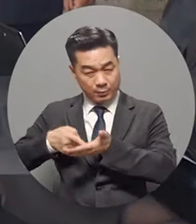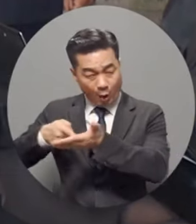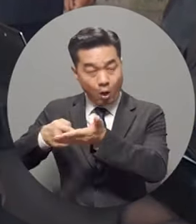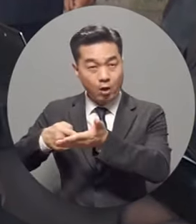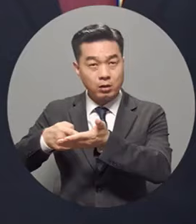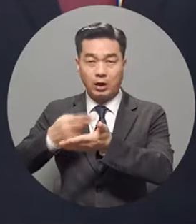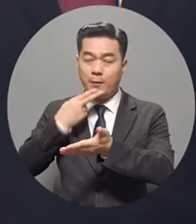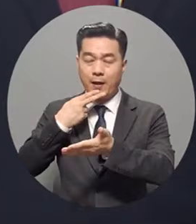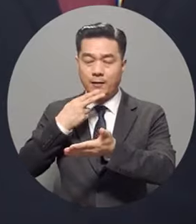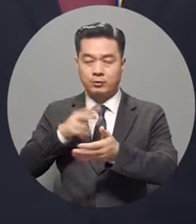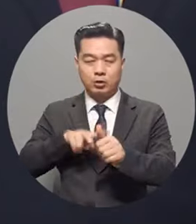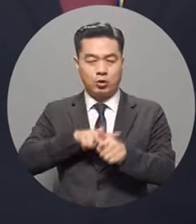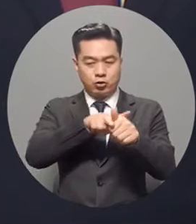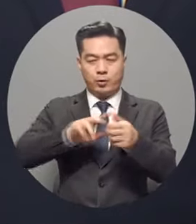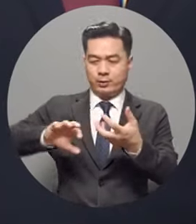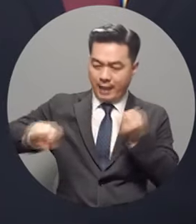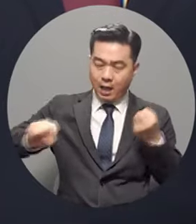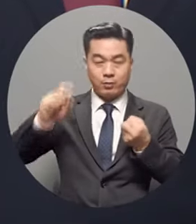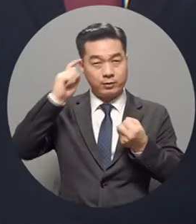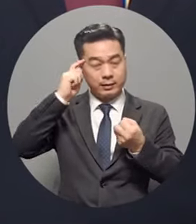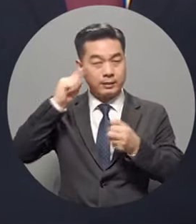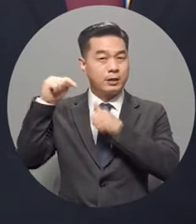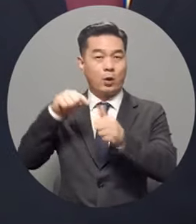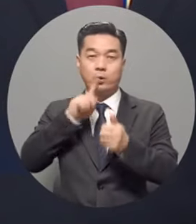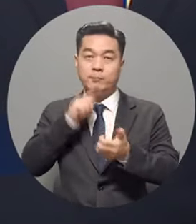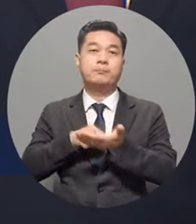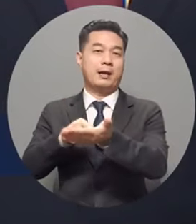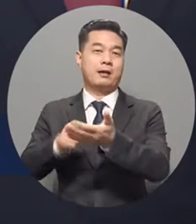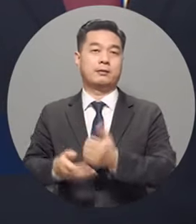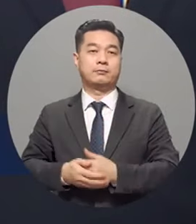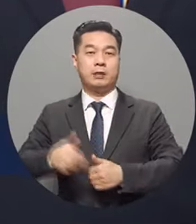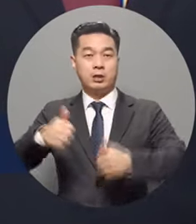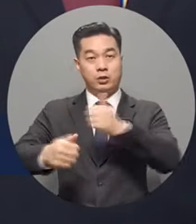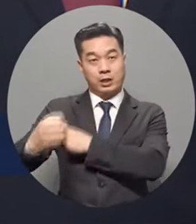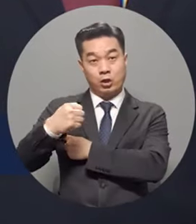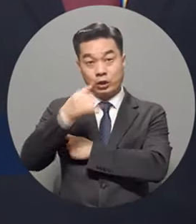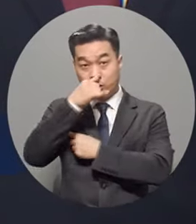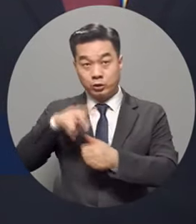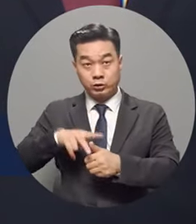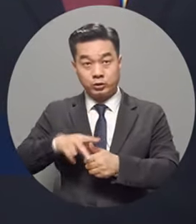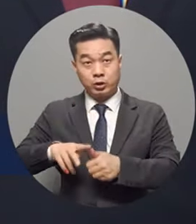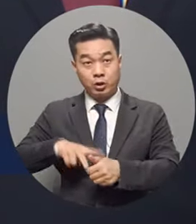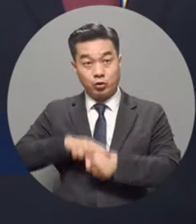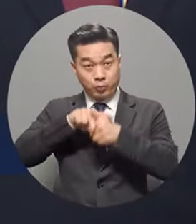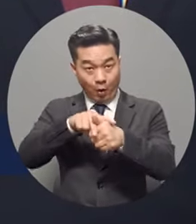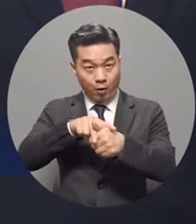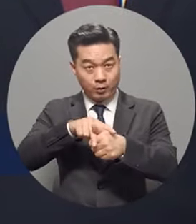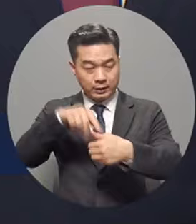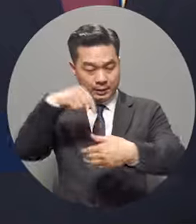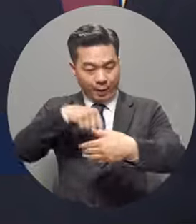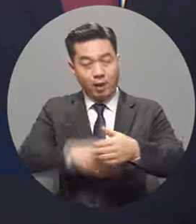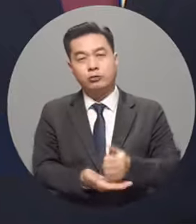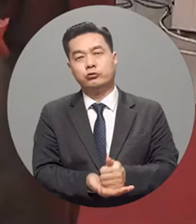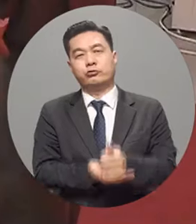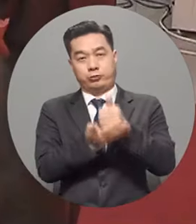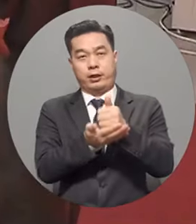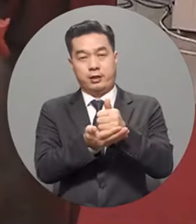후보를 내겠다는 경고가 나왔습니다. 경쟁력이 있는 후보를 자체 추대하여 선거를 치르는